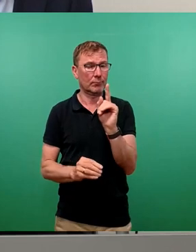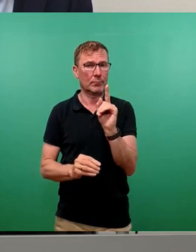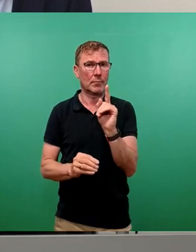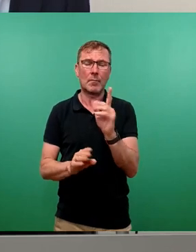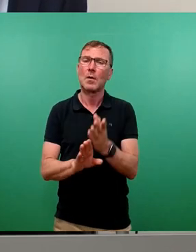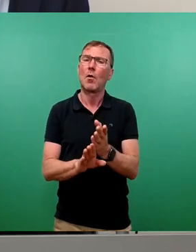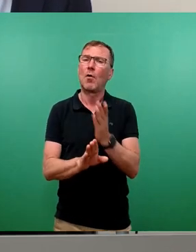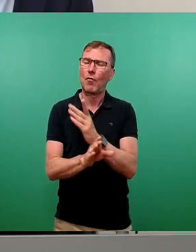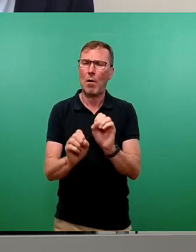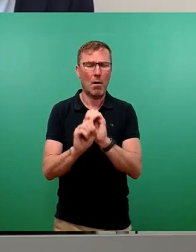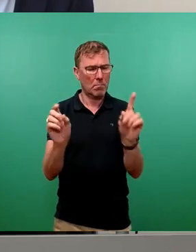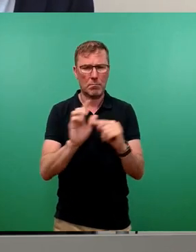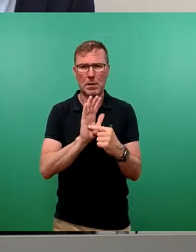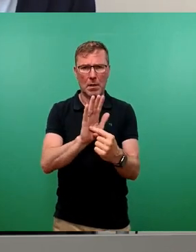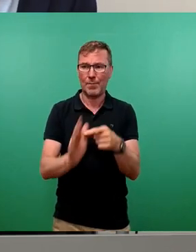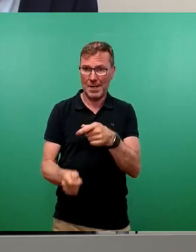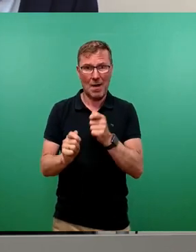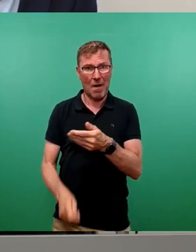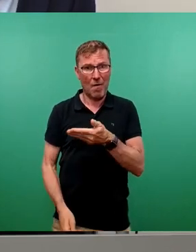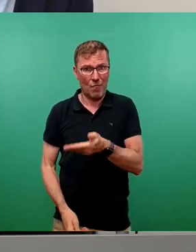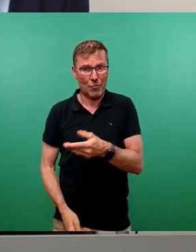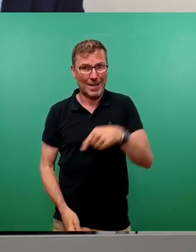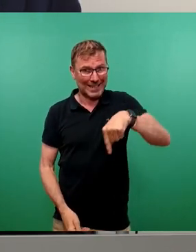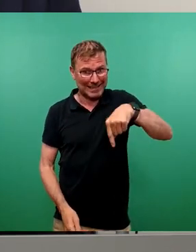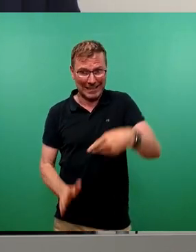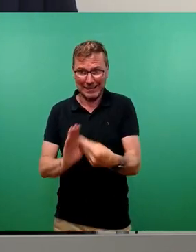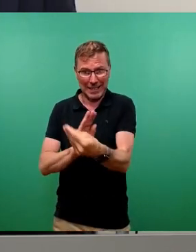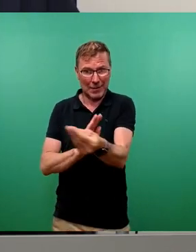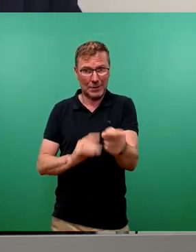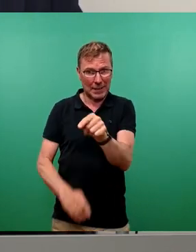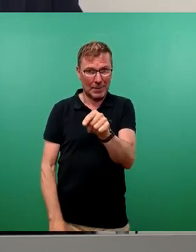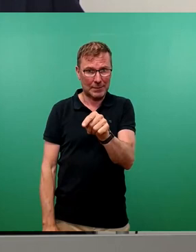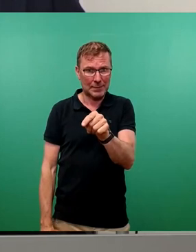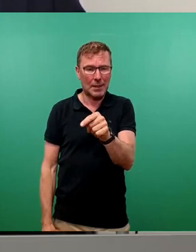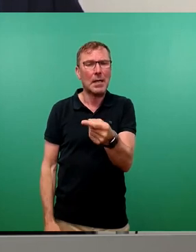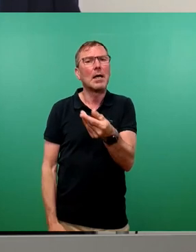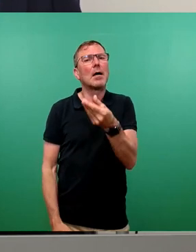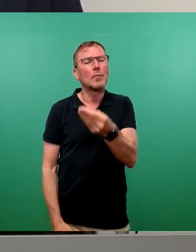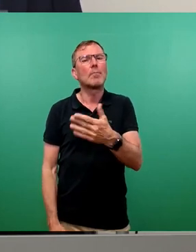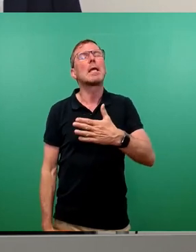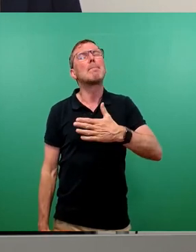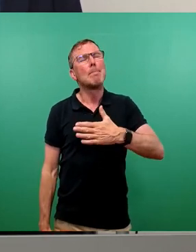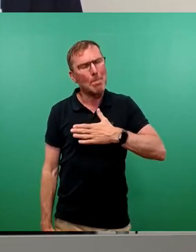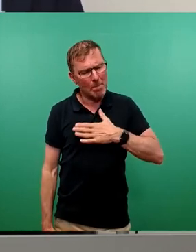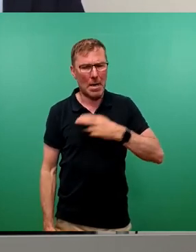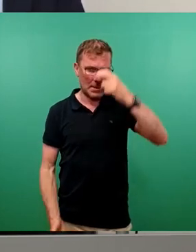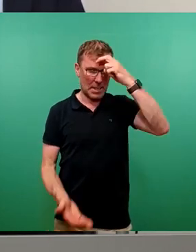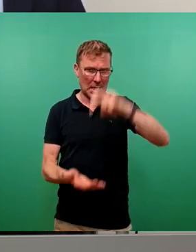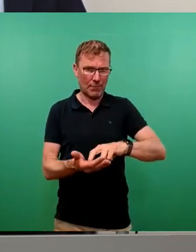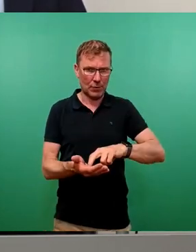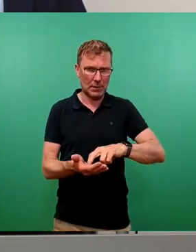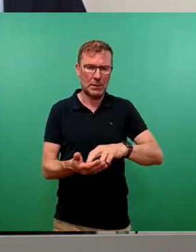deutlich, dieser Vorschlag, der Ihnen jetzt vorliegt, bekommt mein Einvernehmen. Für alle anderen